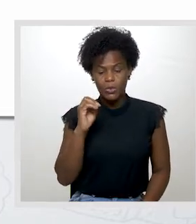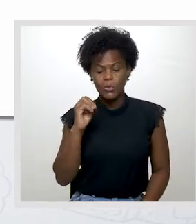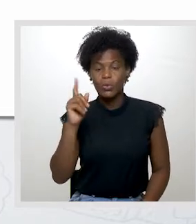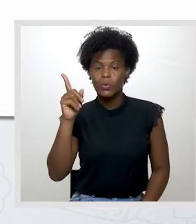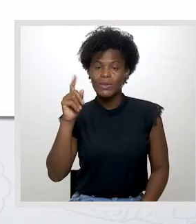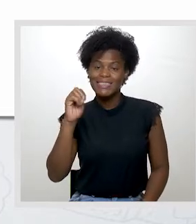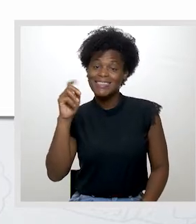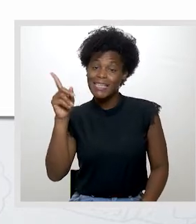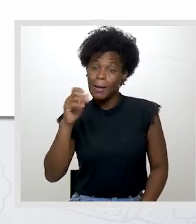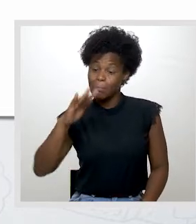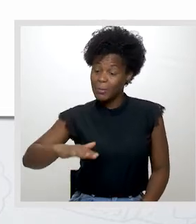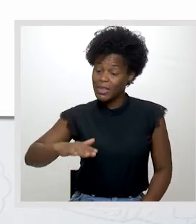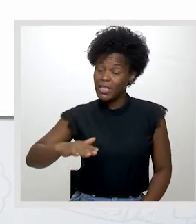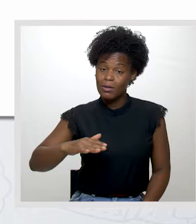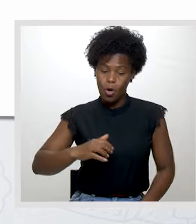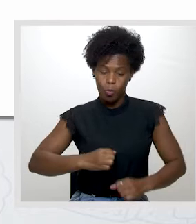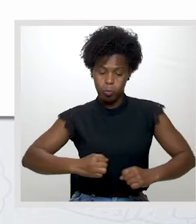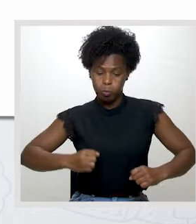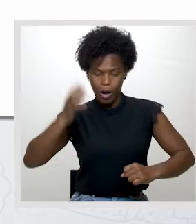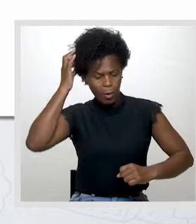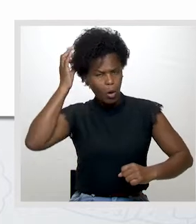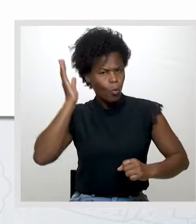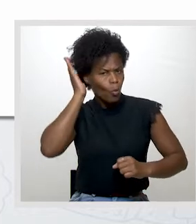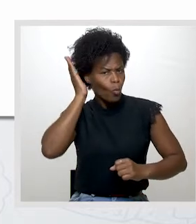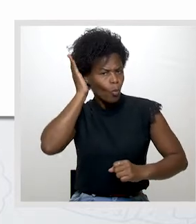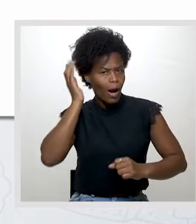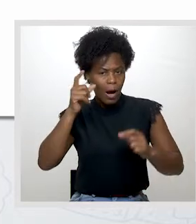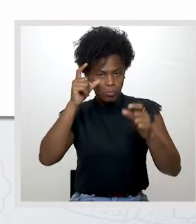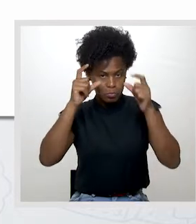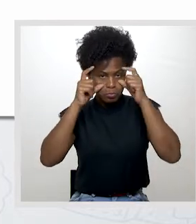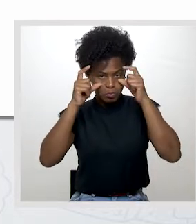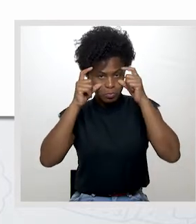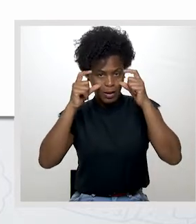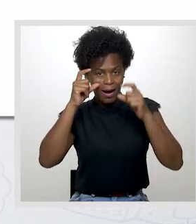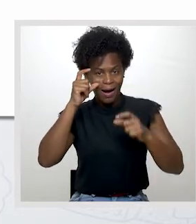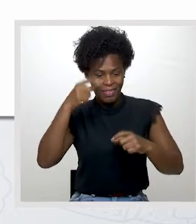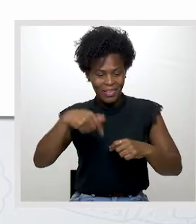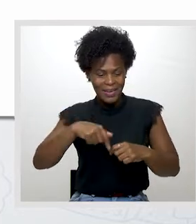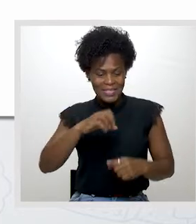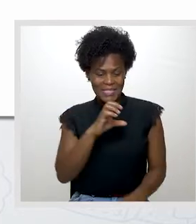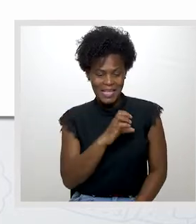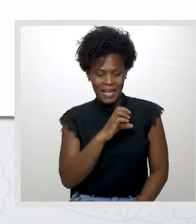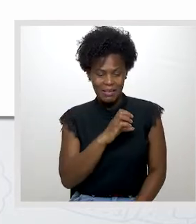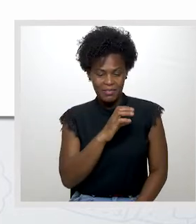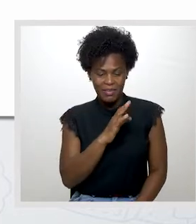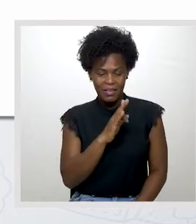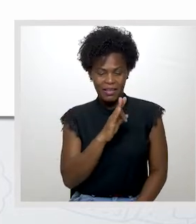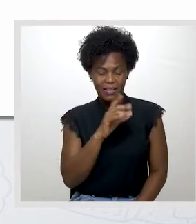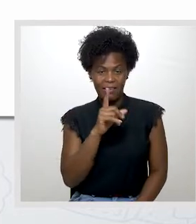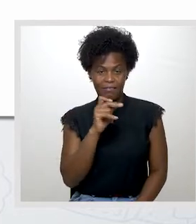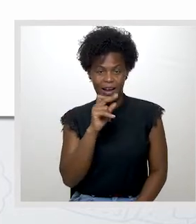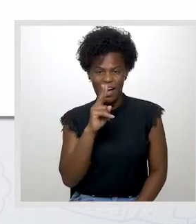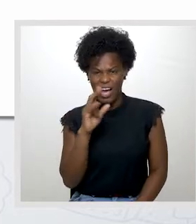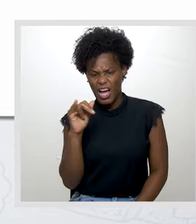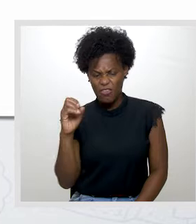gros. Ses cheveux sont crépus et il porte des lunettes. C. Flavio est